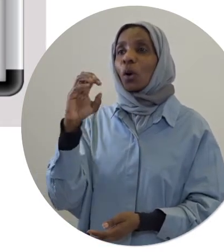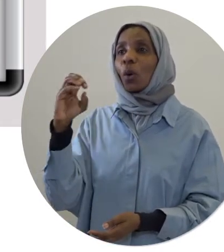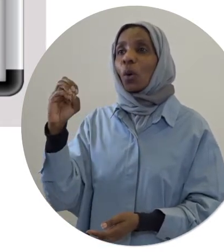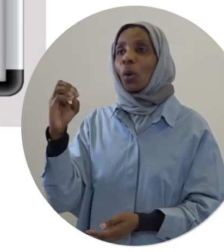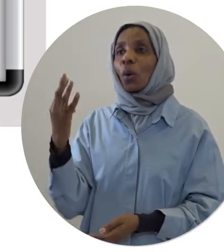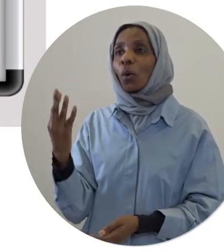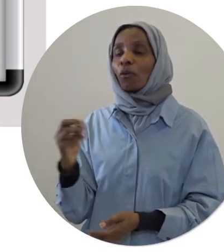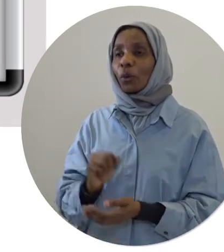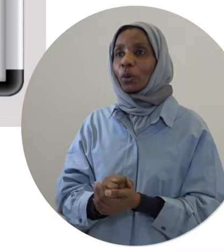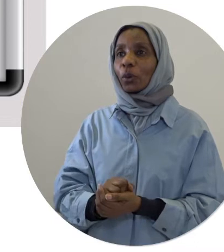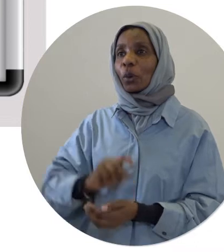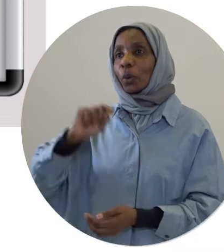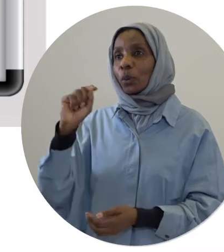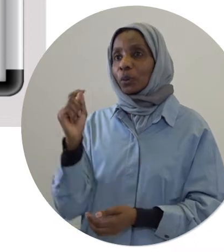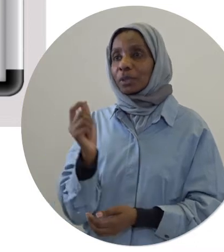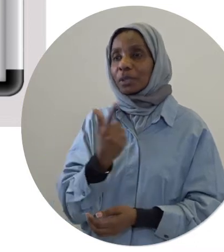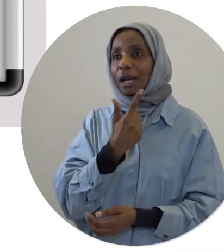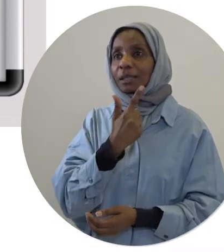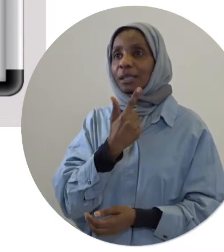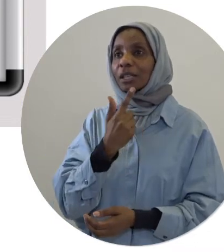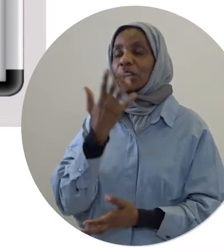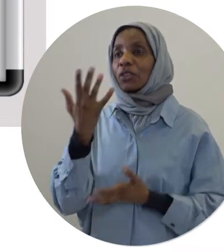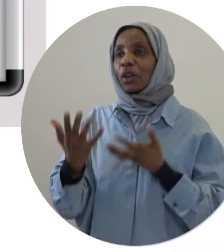العكسي وزيادة سرعة تكوين الإستر.